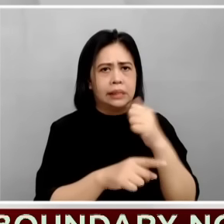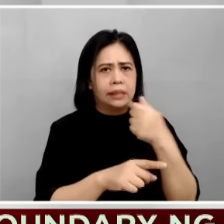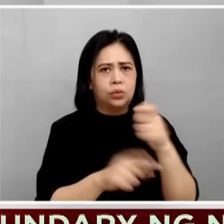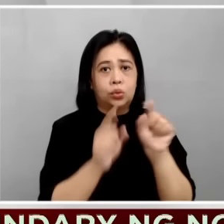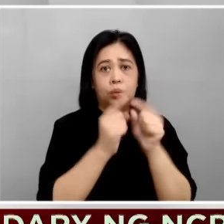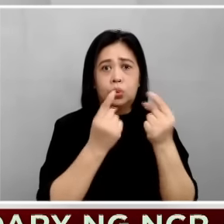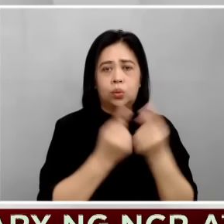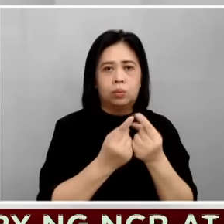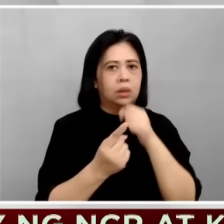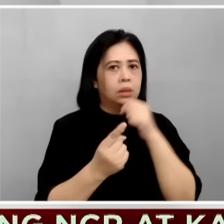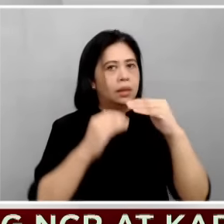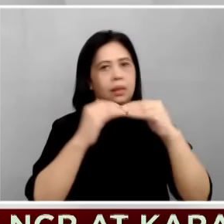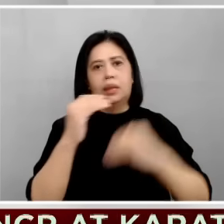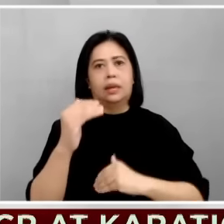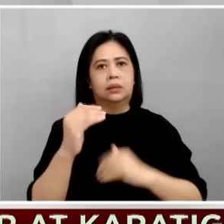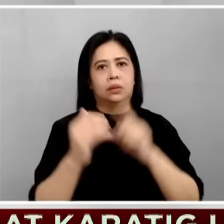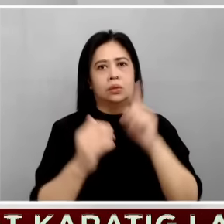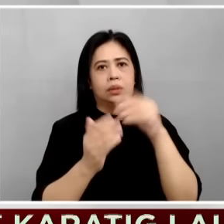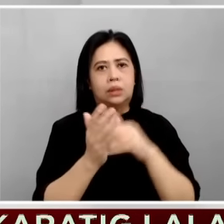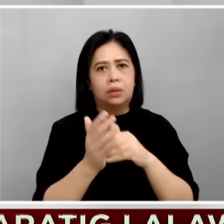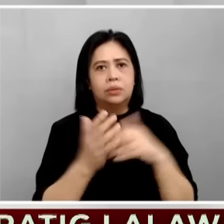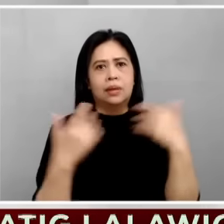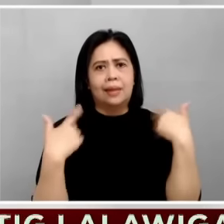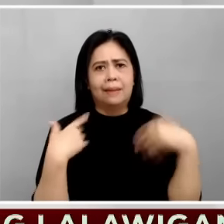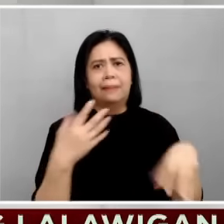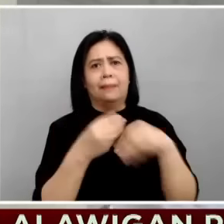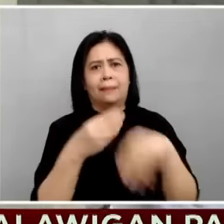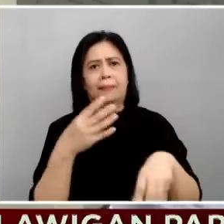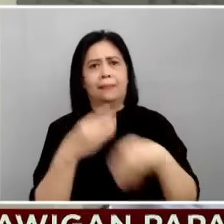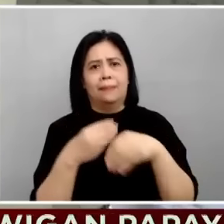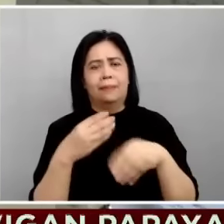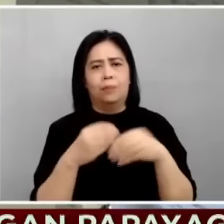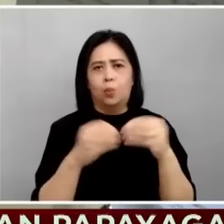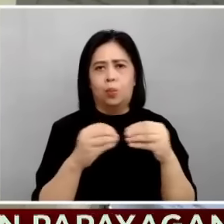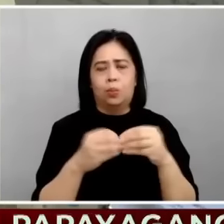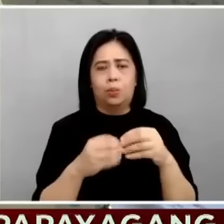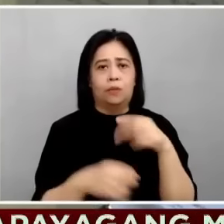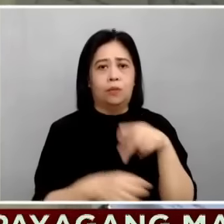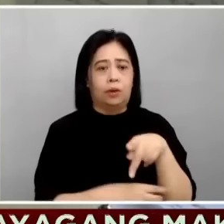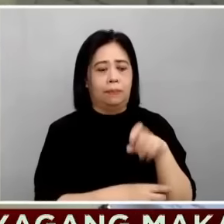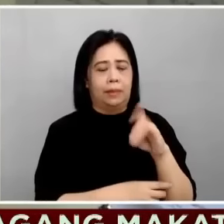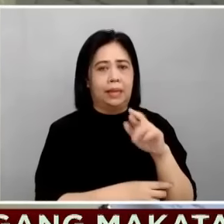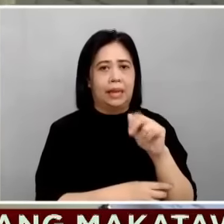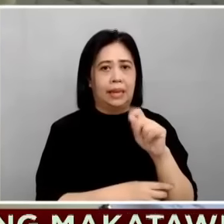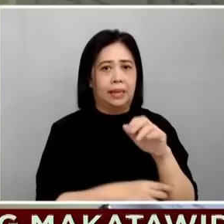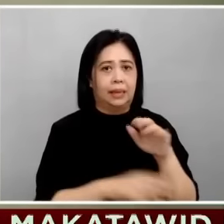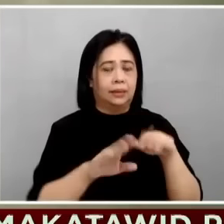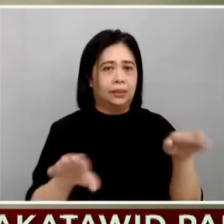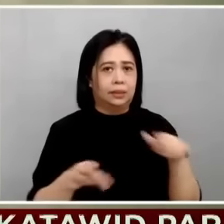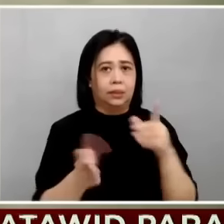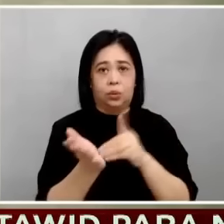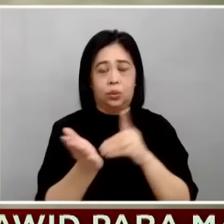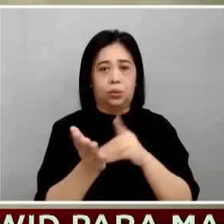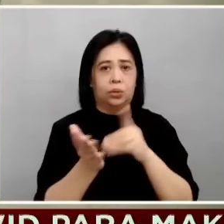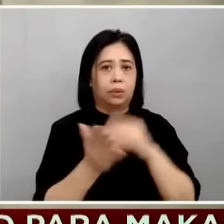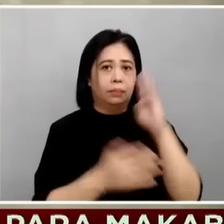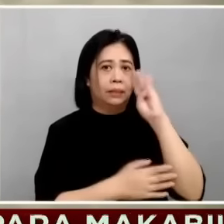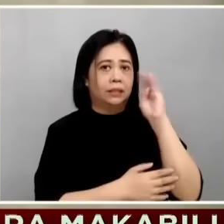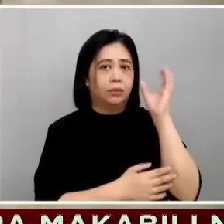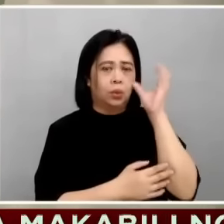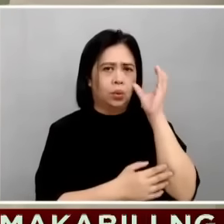hindi bababa sa 1,000 ang karagdagang nagkasakit. Para sa pediatric infectious disease doctor na si Benjamin Ko,